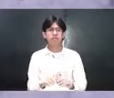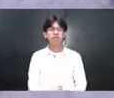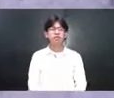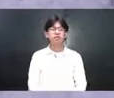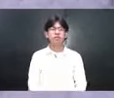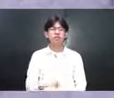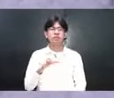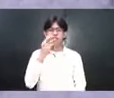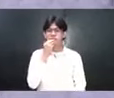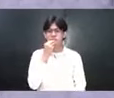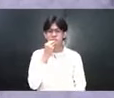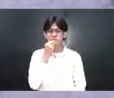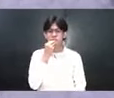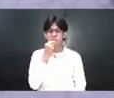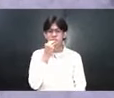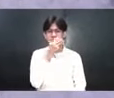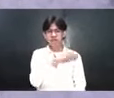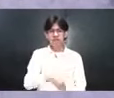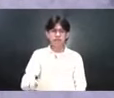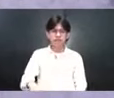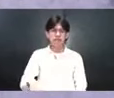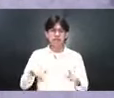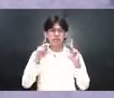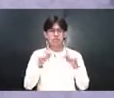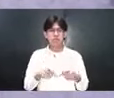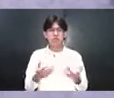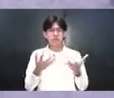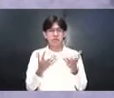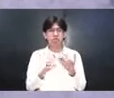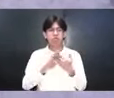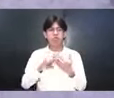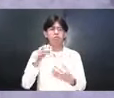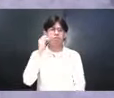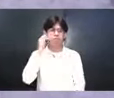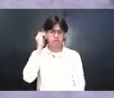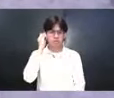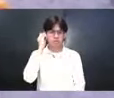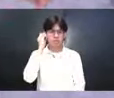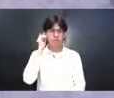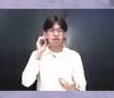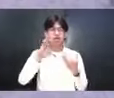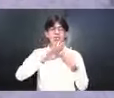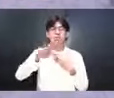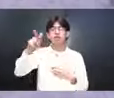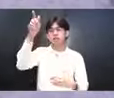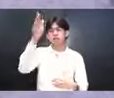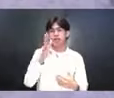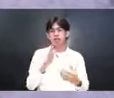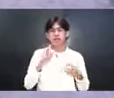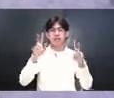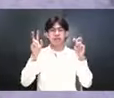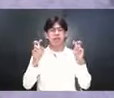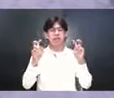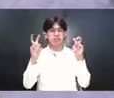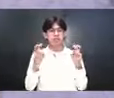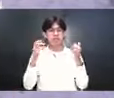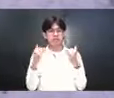person that wants to come home. Kaya ang title ng series na